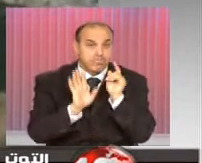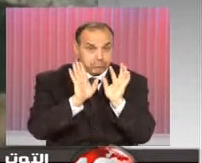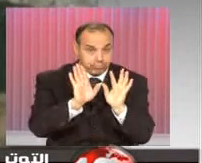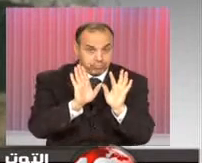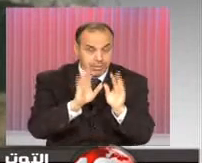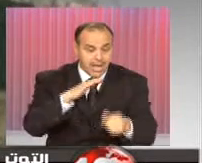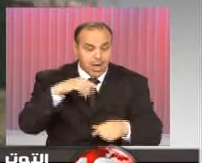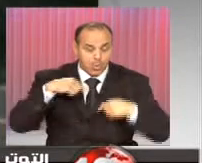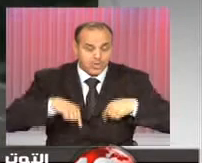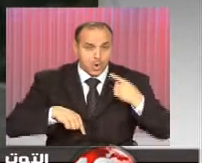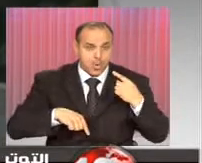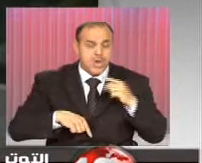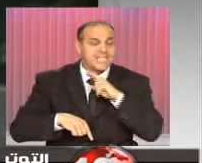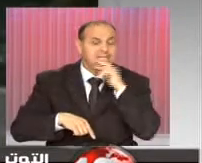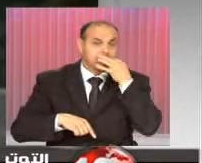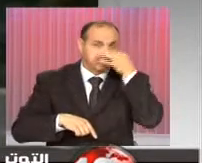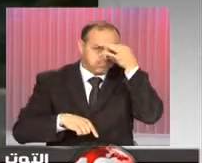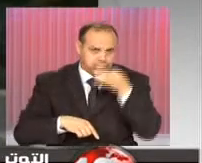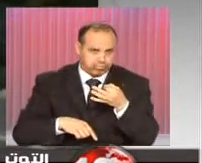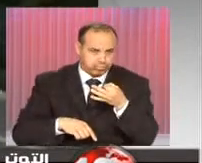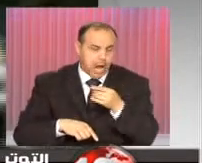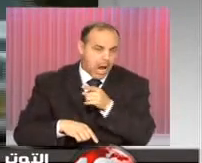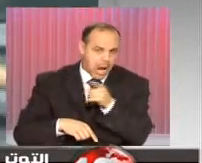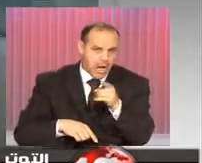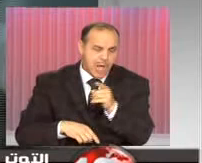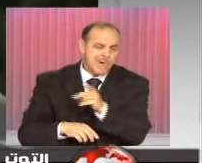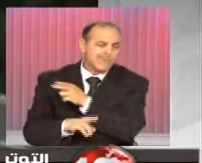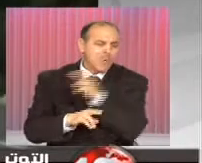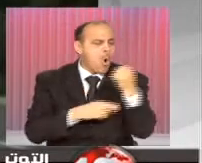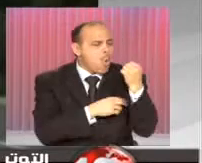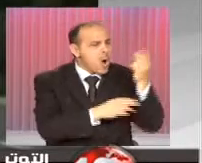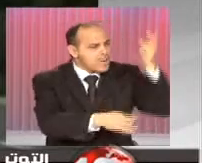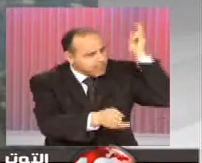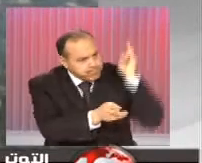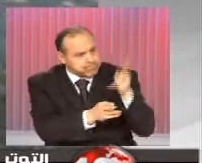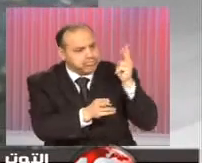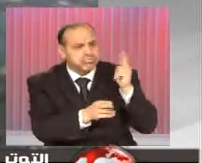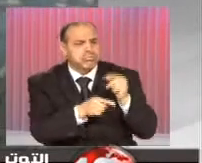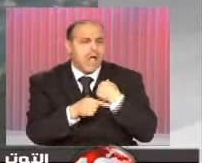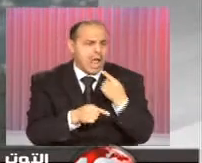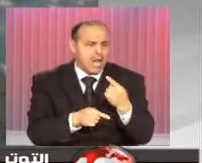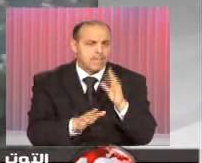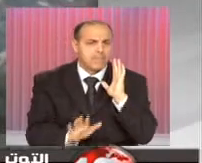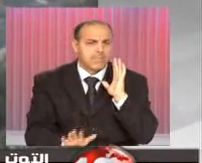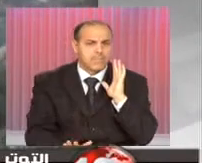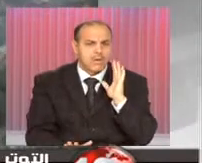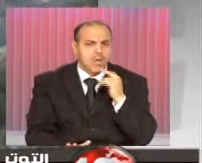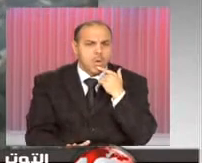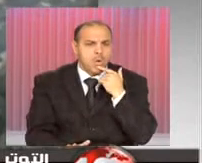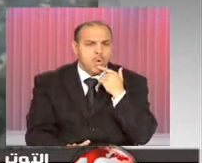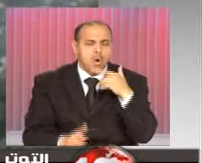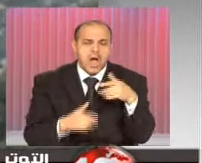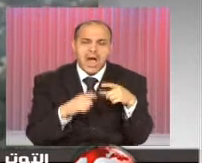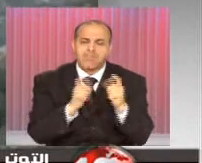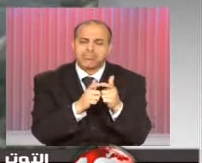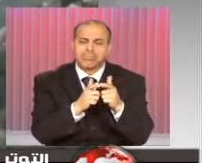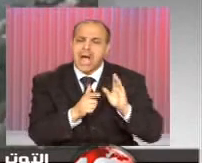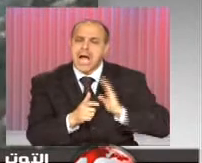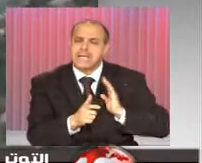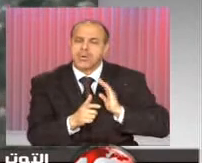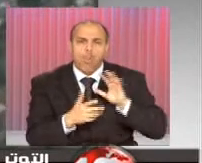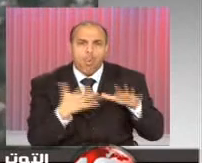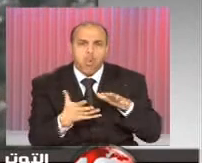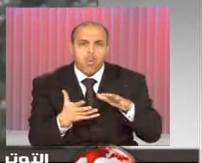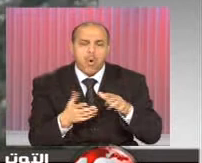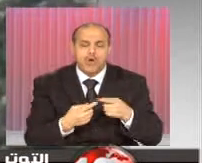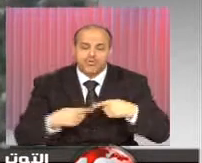تعهد رئيس الوزراء الإسرائيلي بنيامين نتنياهو بالرد بقوة على هذه العملية، وسارعت هيئة الأركان الإسرائيلية